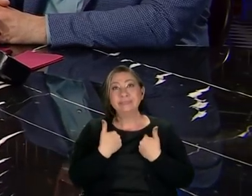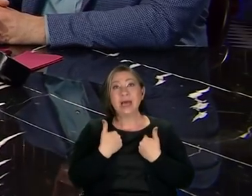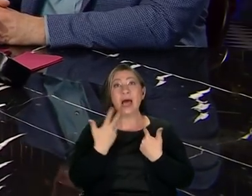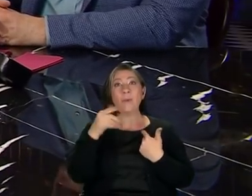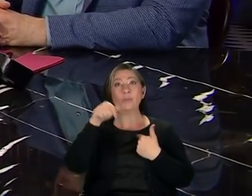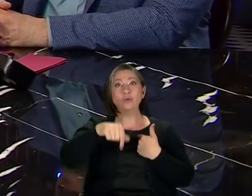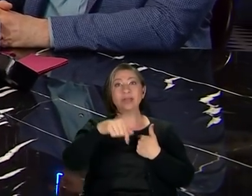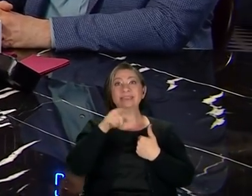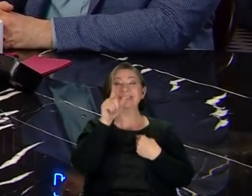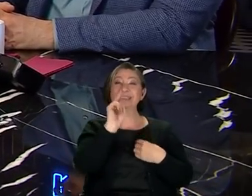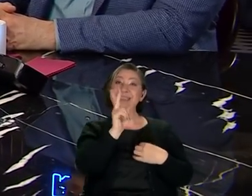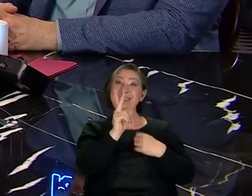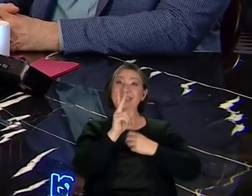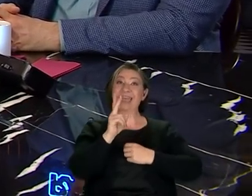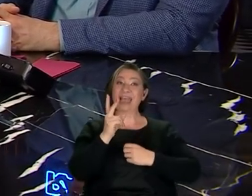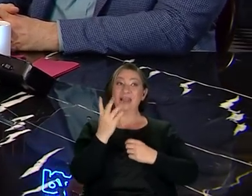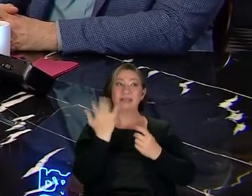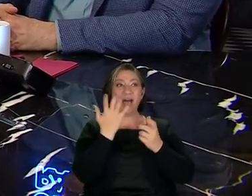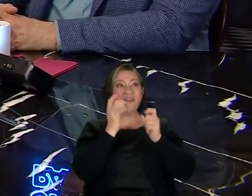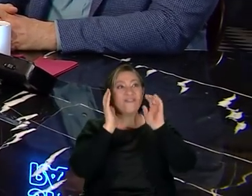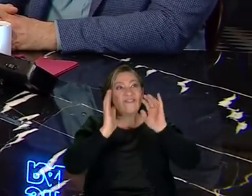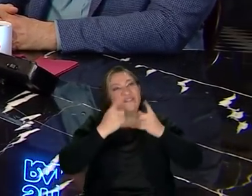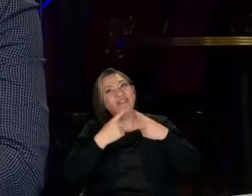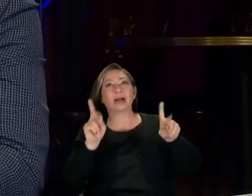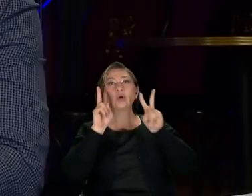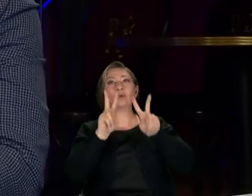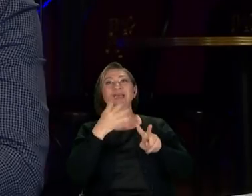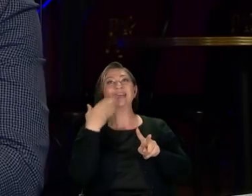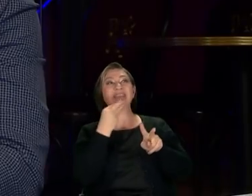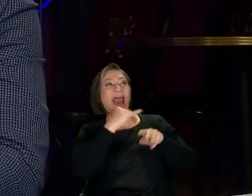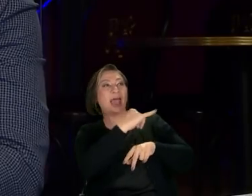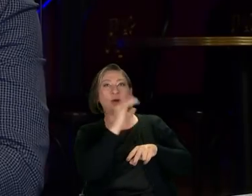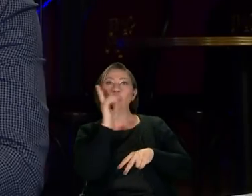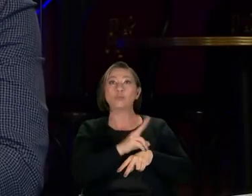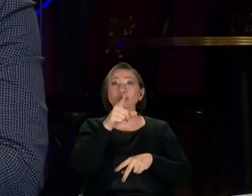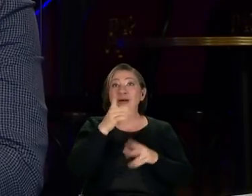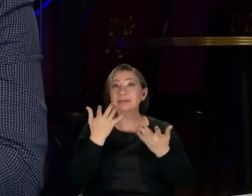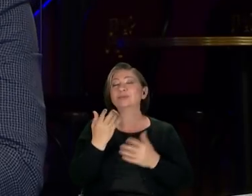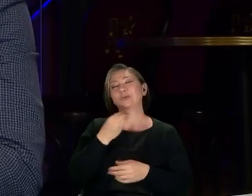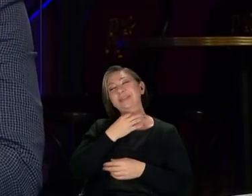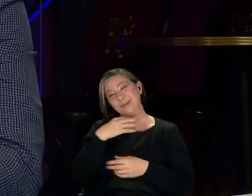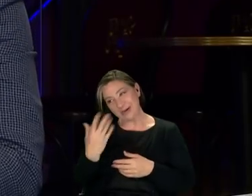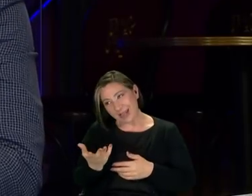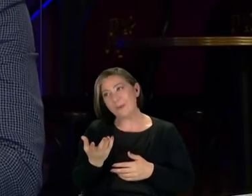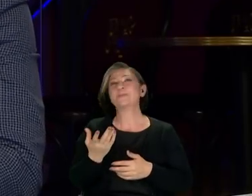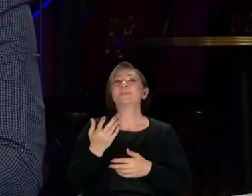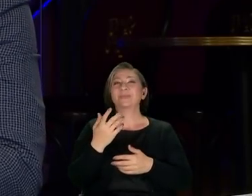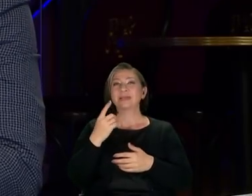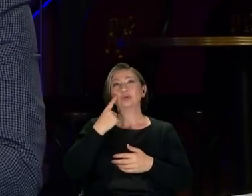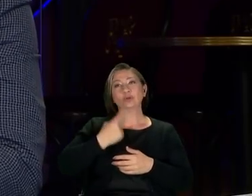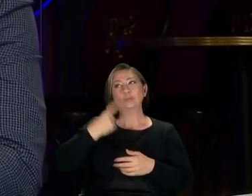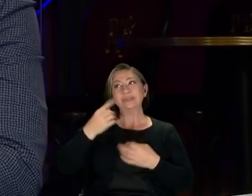burada sizi demek ki etkin görmüşler, gençlere yakın görmüşler. Sağ olun, çok teşekkür ederim. Atayan irade sağ olsun